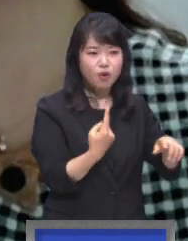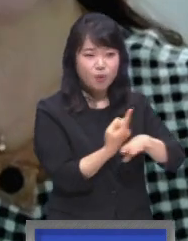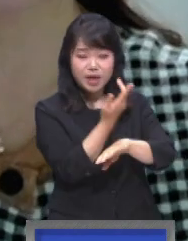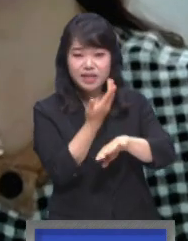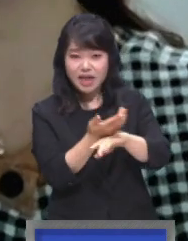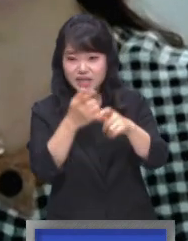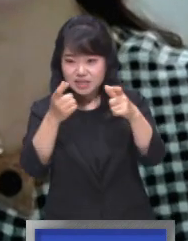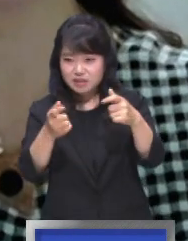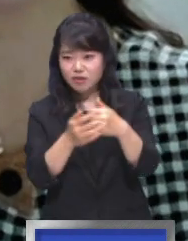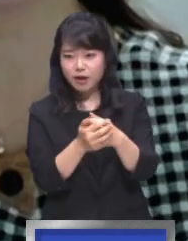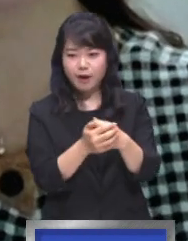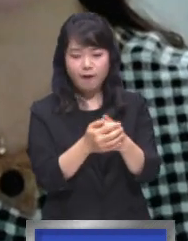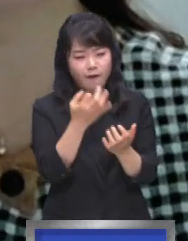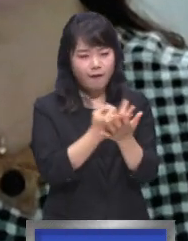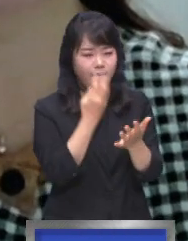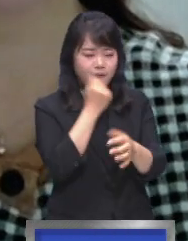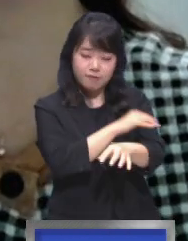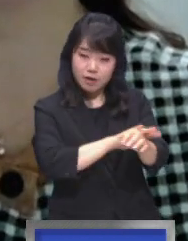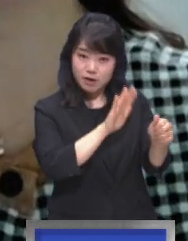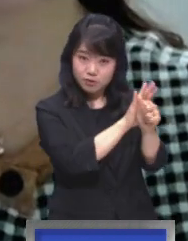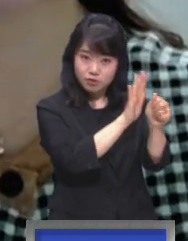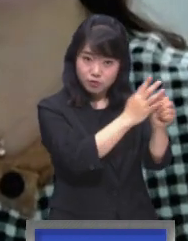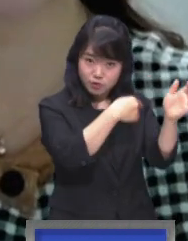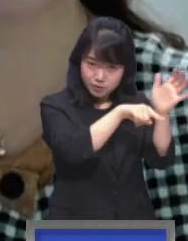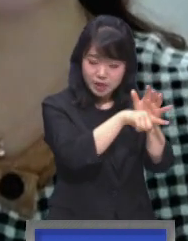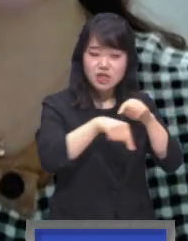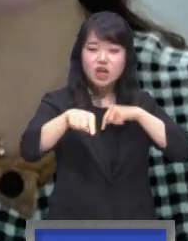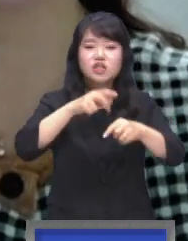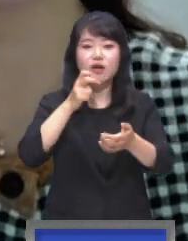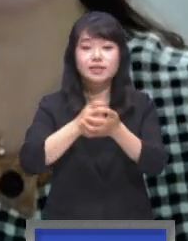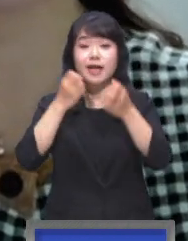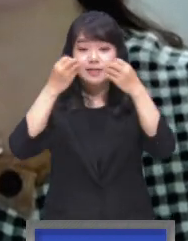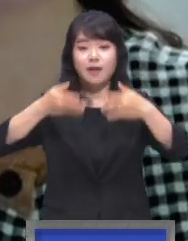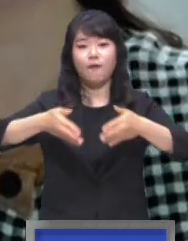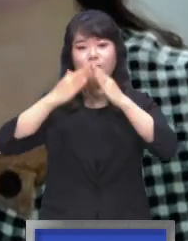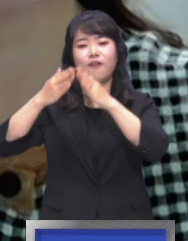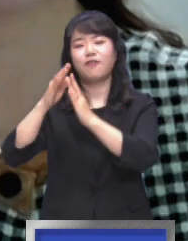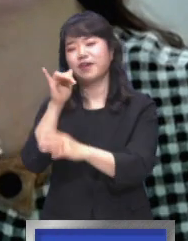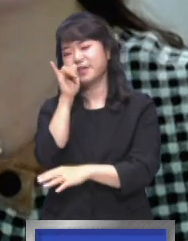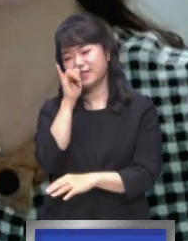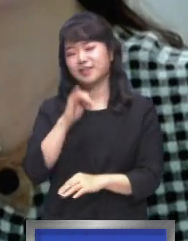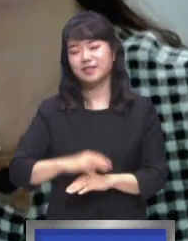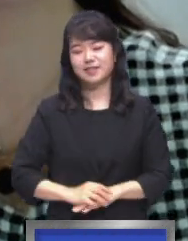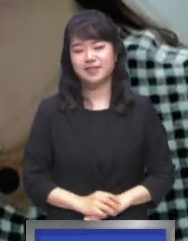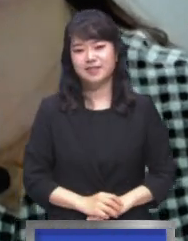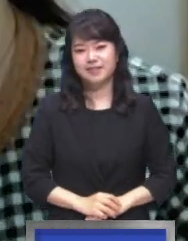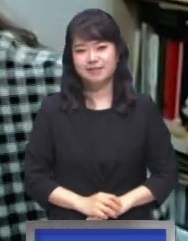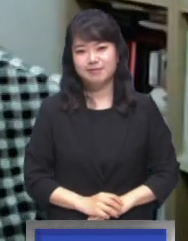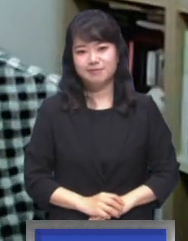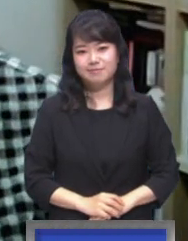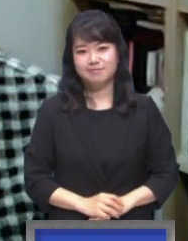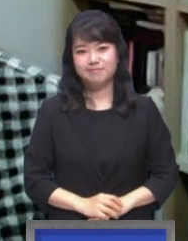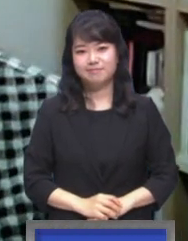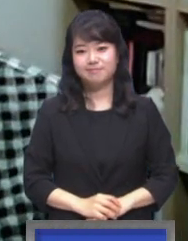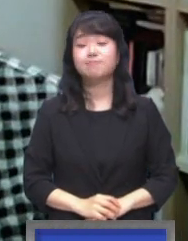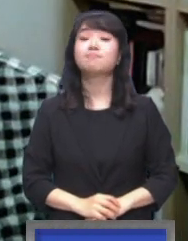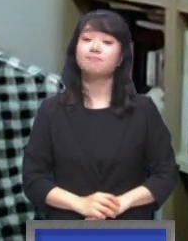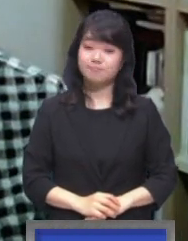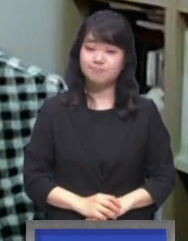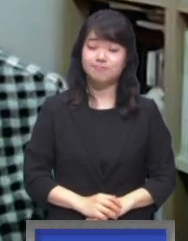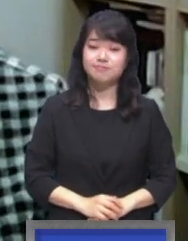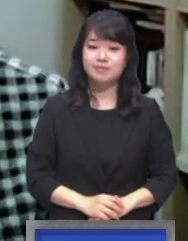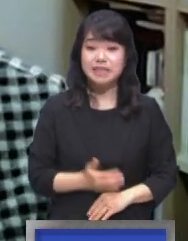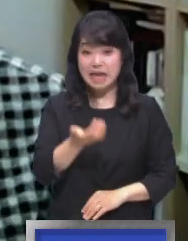분야에서 경쟁력을 확보할 수 있도록 지원하는 정책도 운영하고 있다고 합니다. 네,